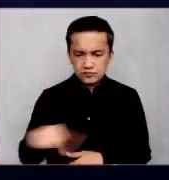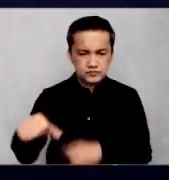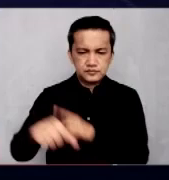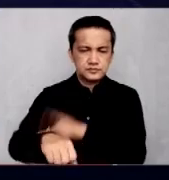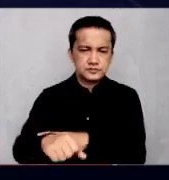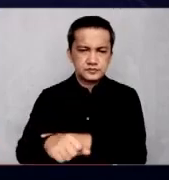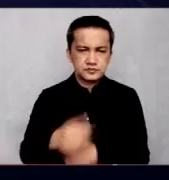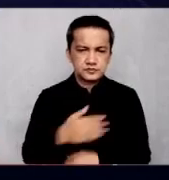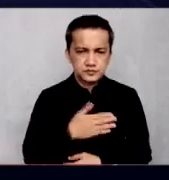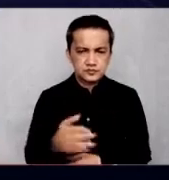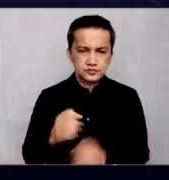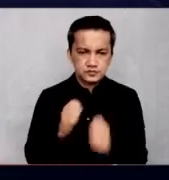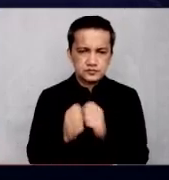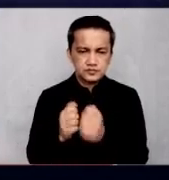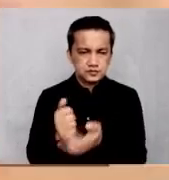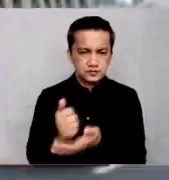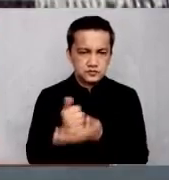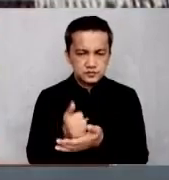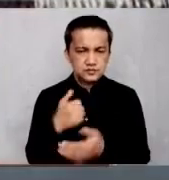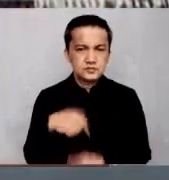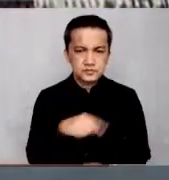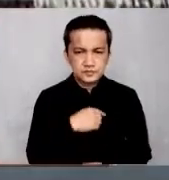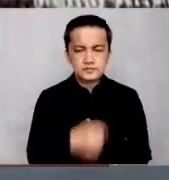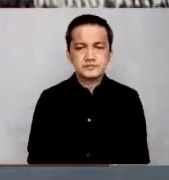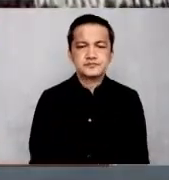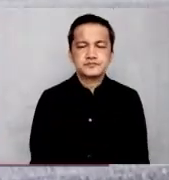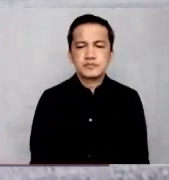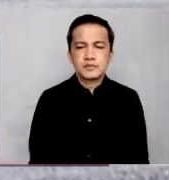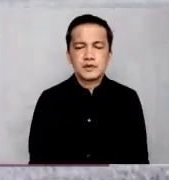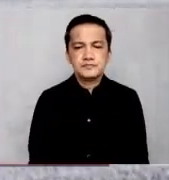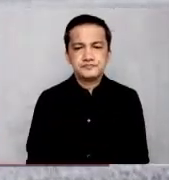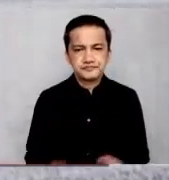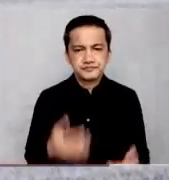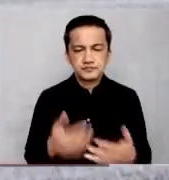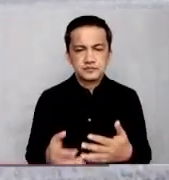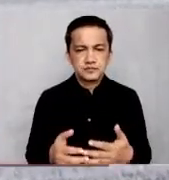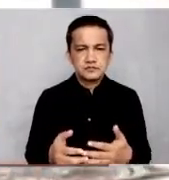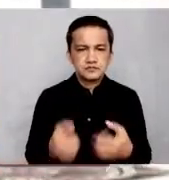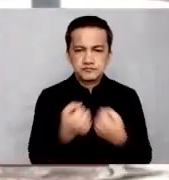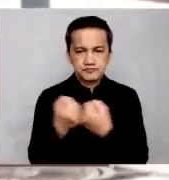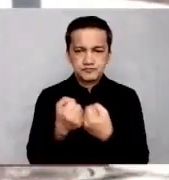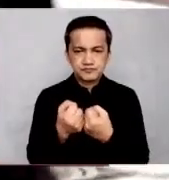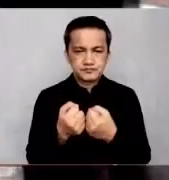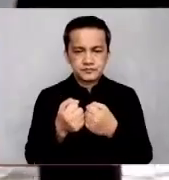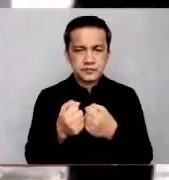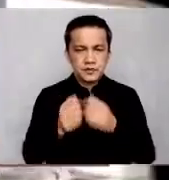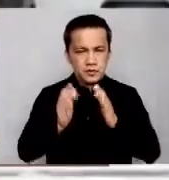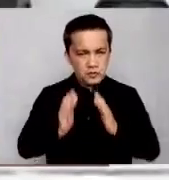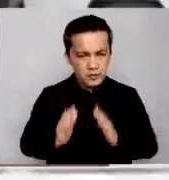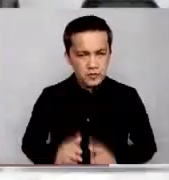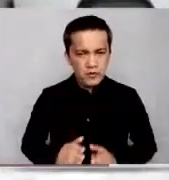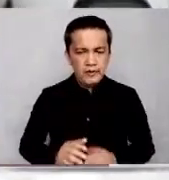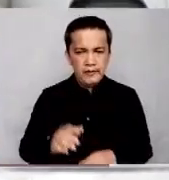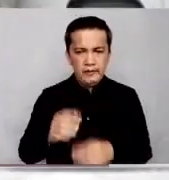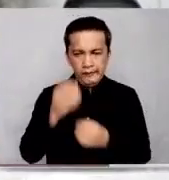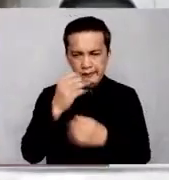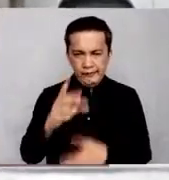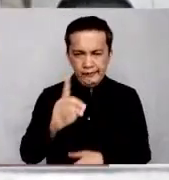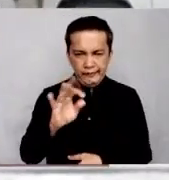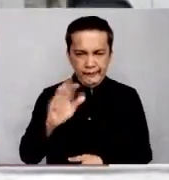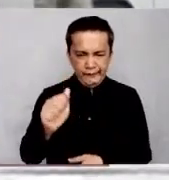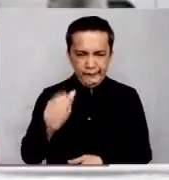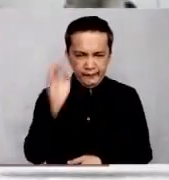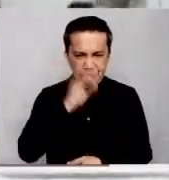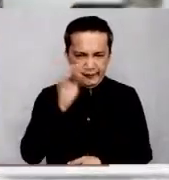natin dito na tumulong sa amin. Pero kahit humupa na ang tensyon, nag-abiso pa rin ng DFA sa mga Pilipino sa Russia